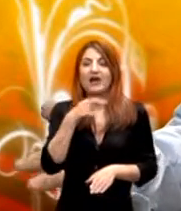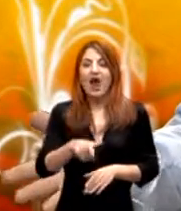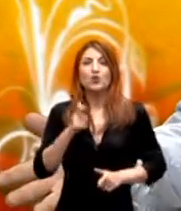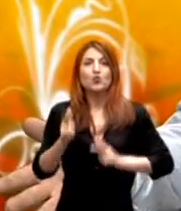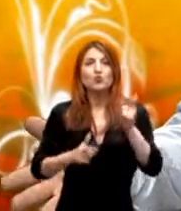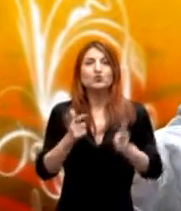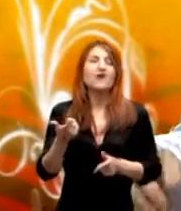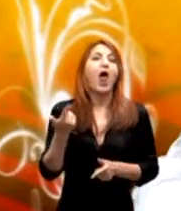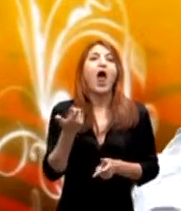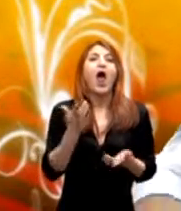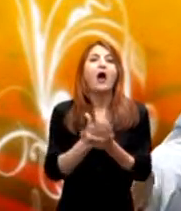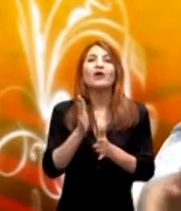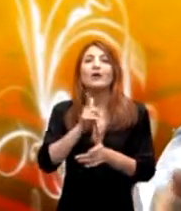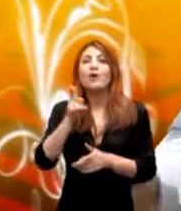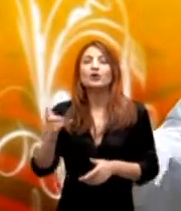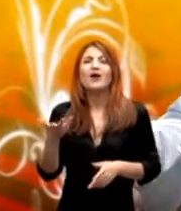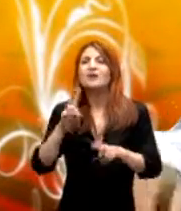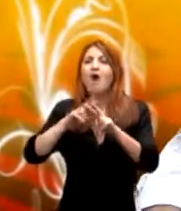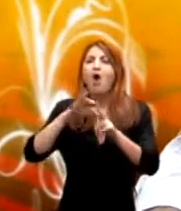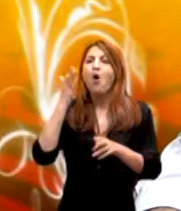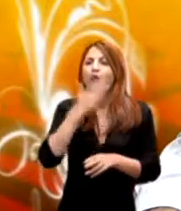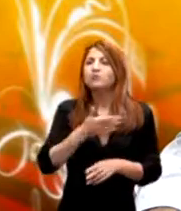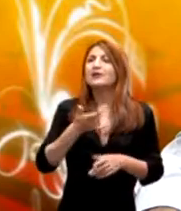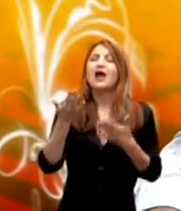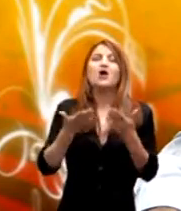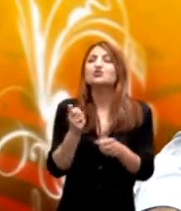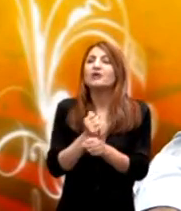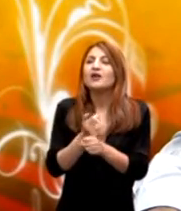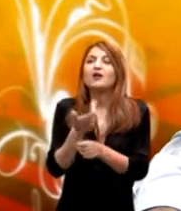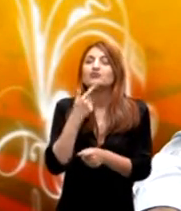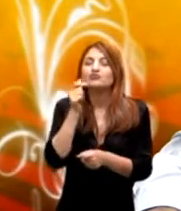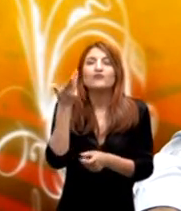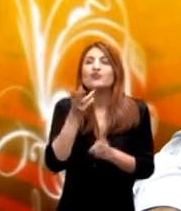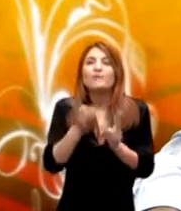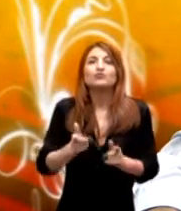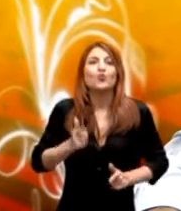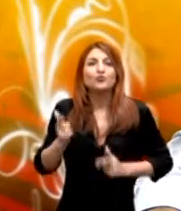dobijete 190... A šta ako nema ništa drugo, ako nema hobi, ako nema... Šta onda? Ali... U čemu onda?